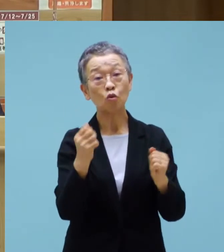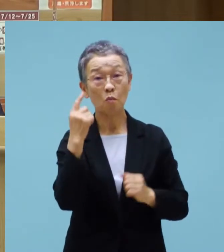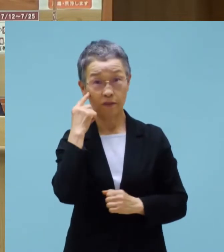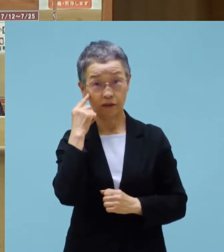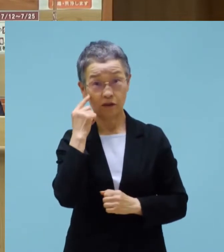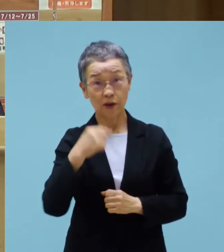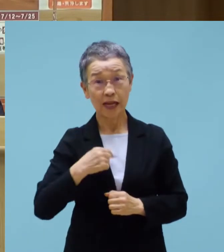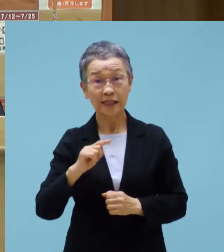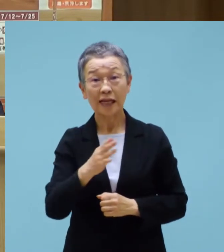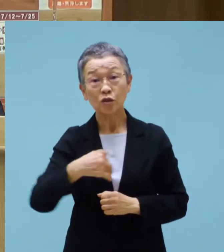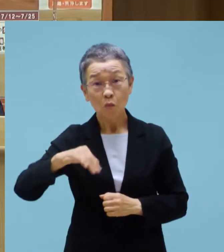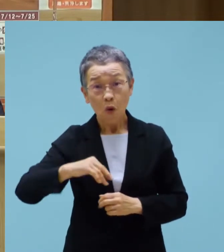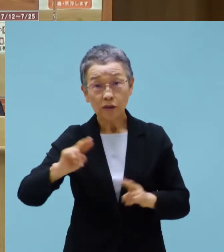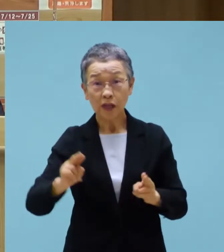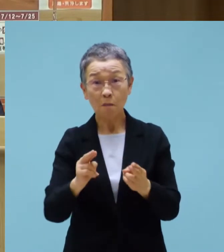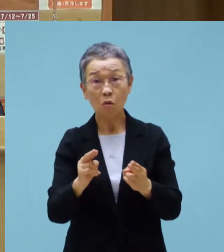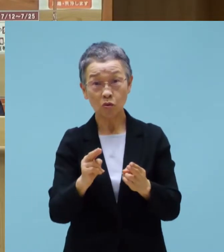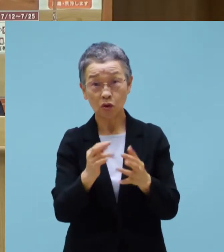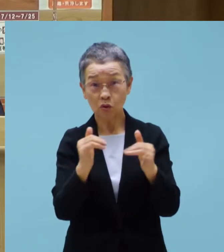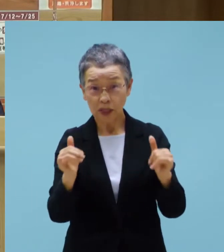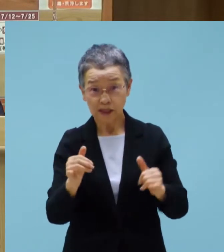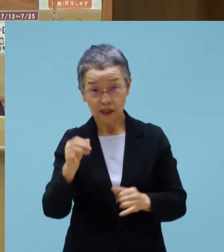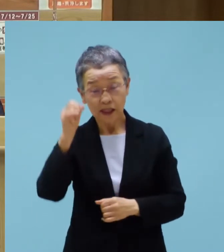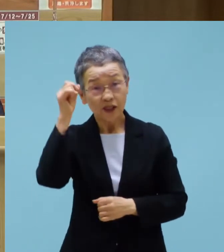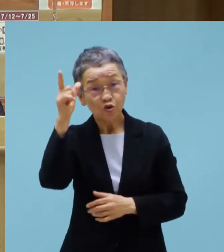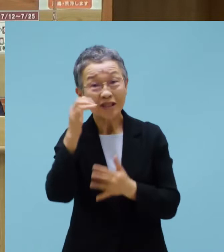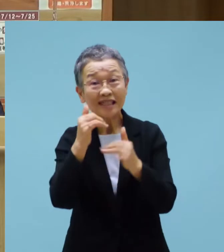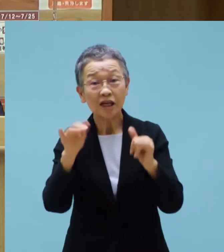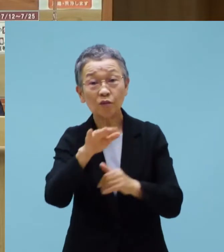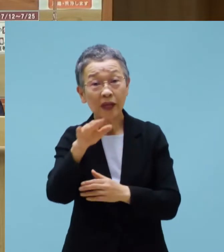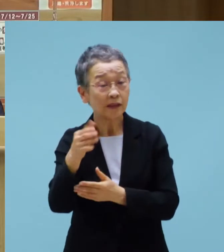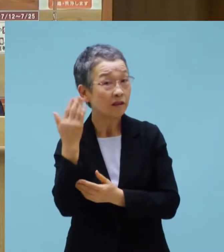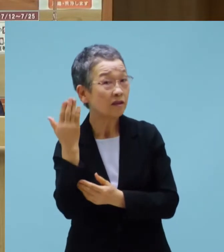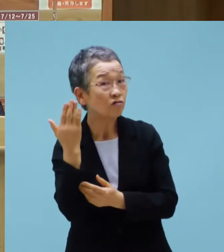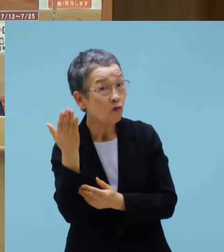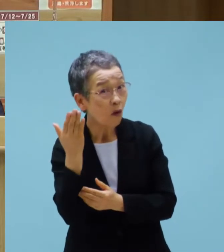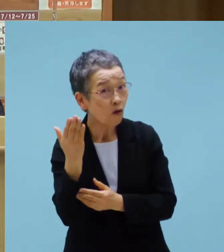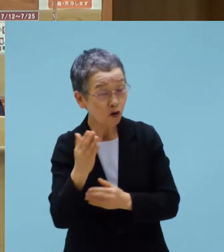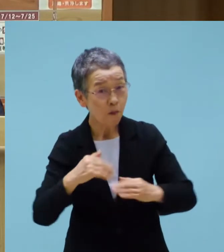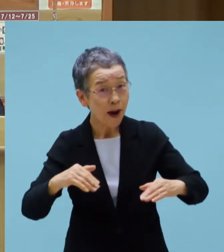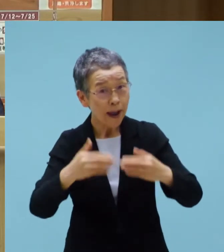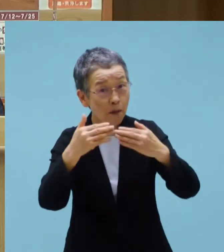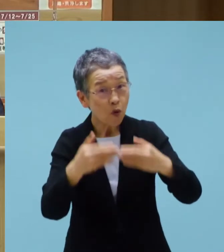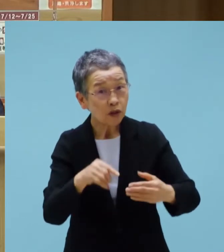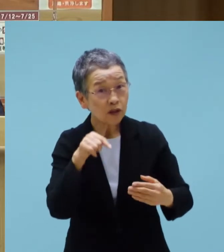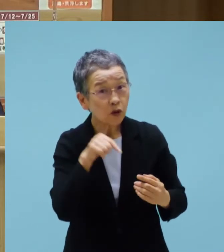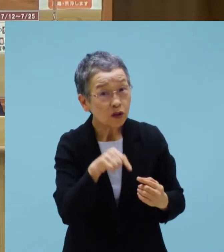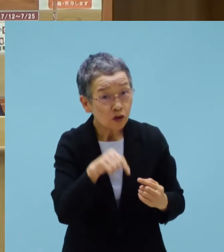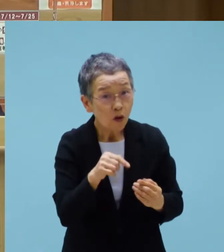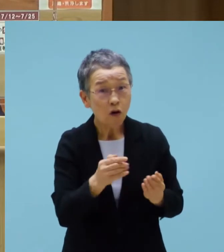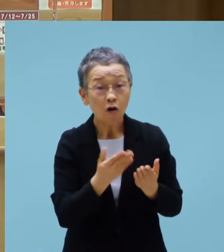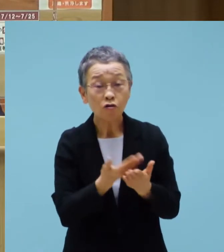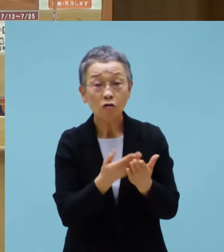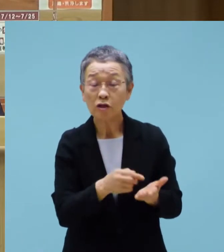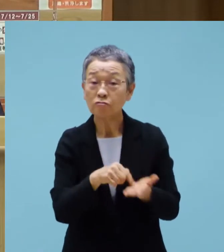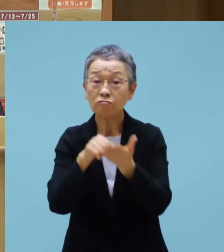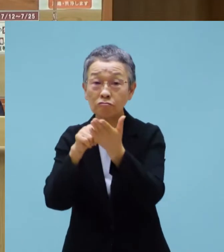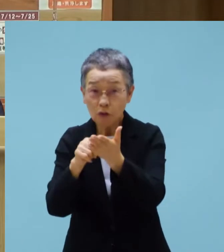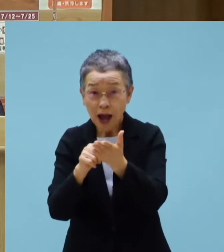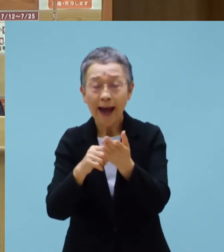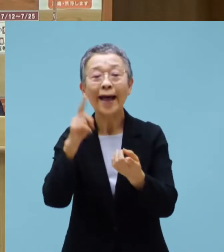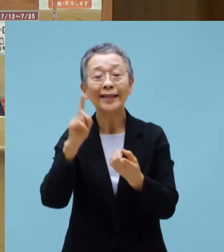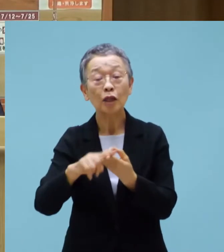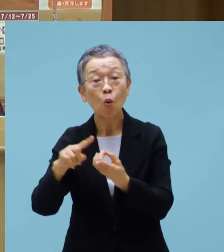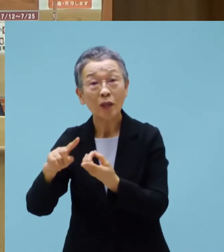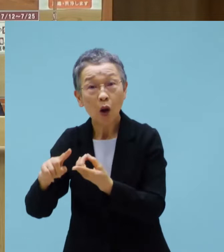者等にご意見をお伺いしますと、まん延防止等重点措置を要請することは妥当ではないかという意見がほぼ全